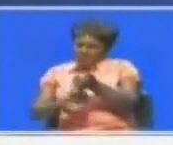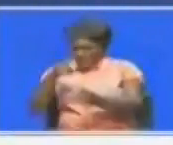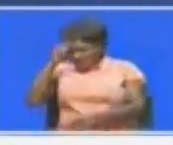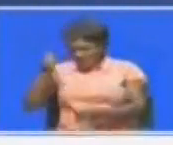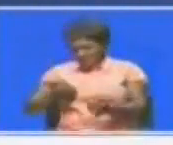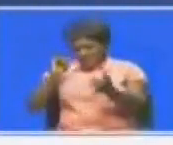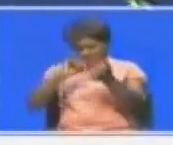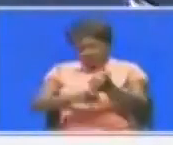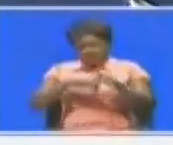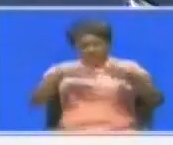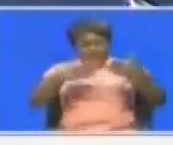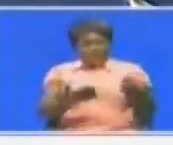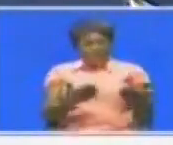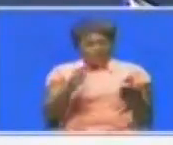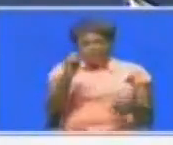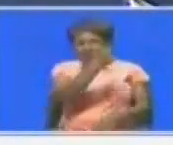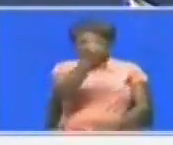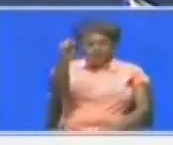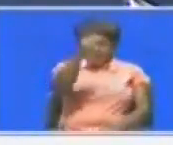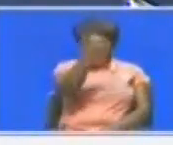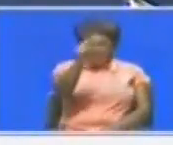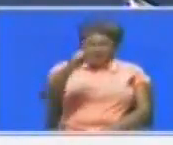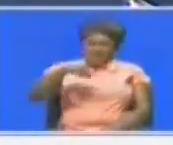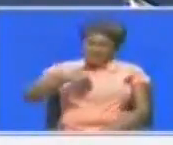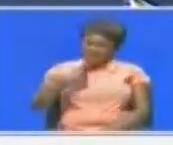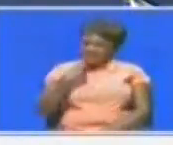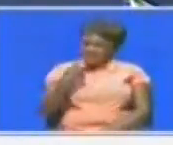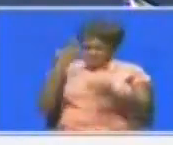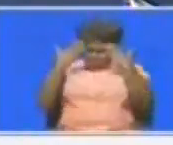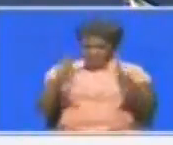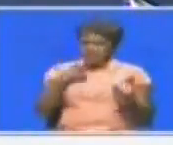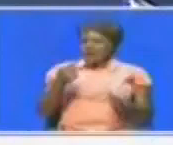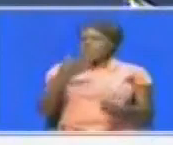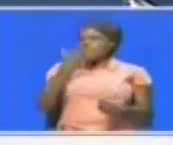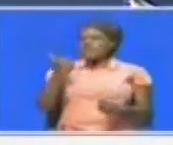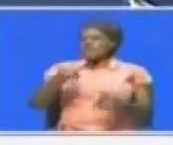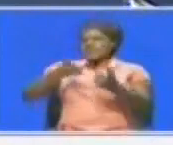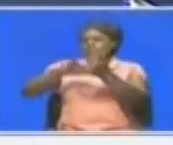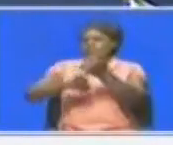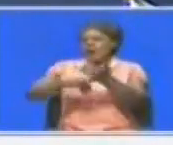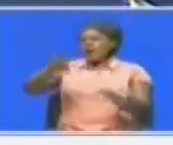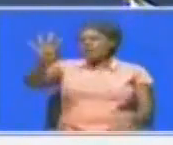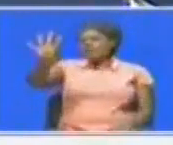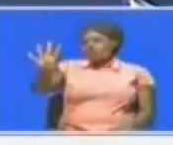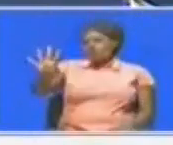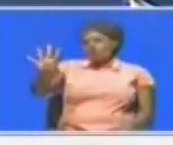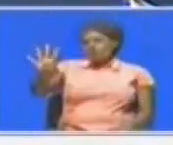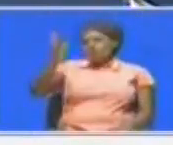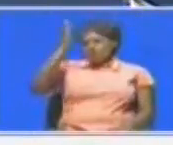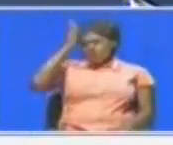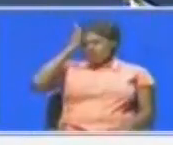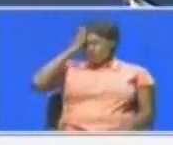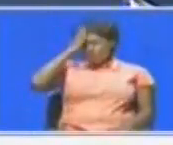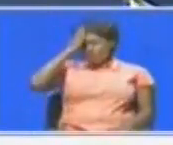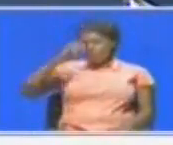mke wako ama utazunguka huku na huku. Ndio maana mimi dini yangu ya Kiislamu inasema afadhali mwanaume aoe mabibi wanne. Ndio ukijua leo uko kwa